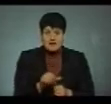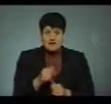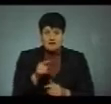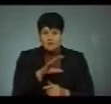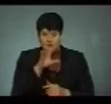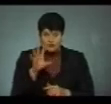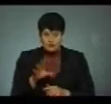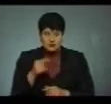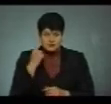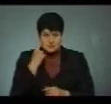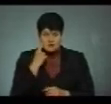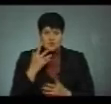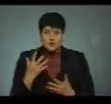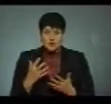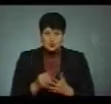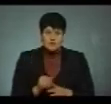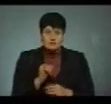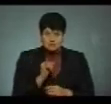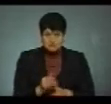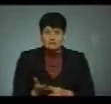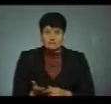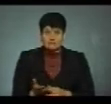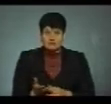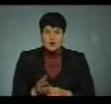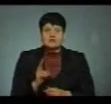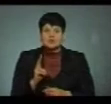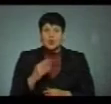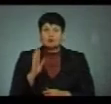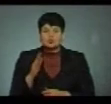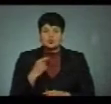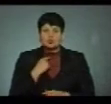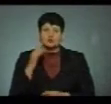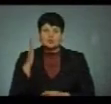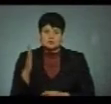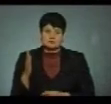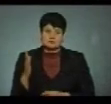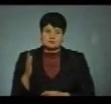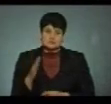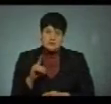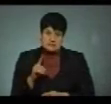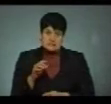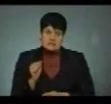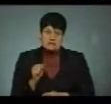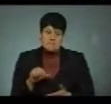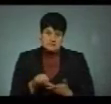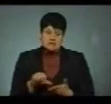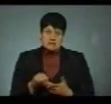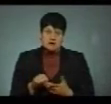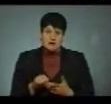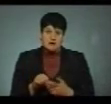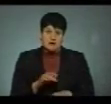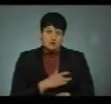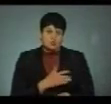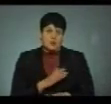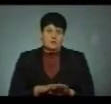вони оцінюють як досягнення негативні, але за кого будете голосувати? За представника чинної